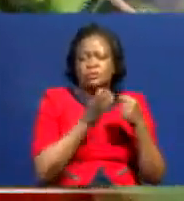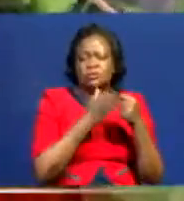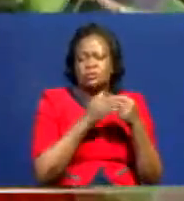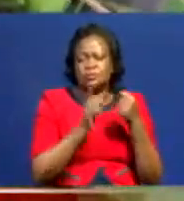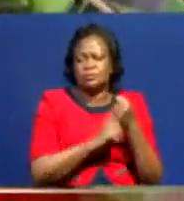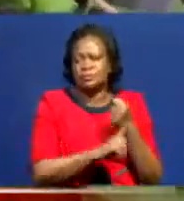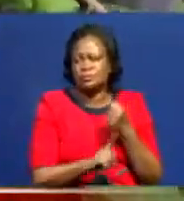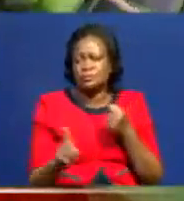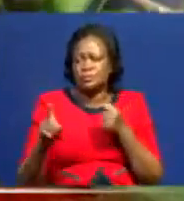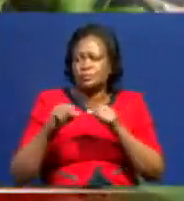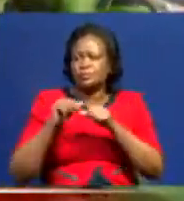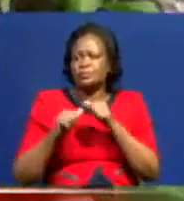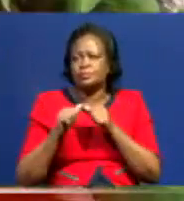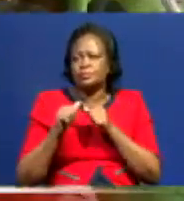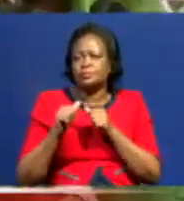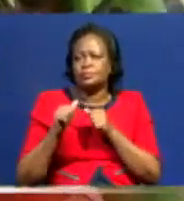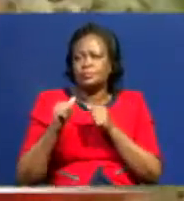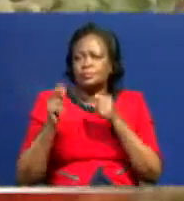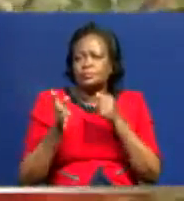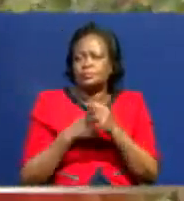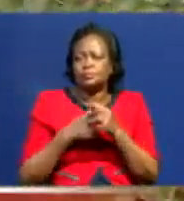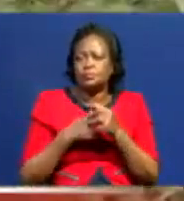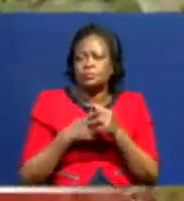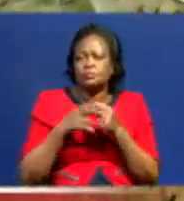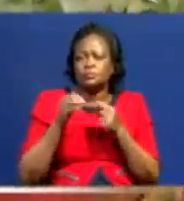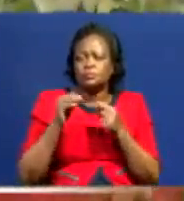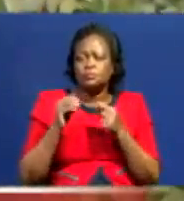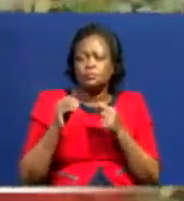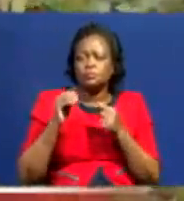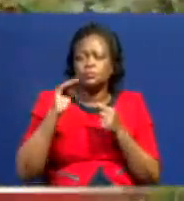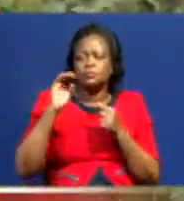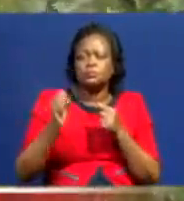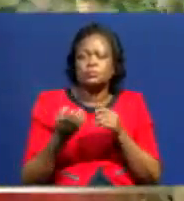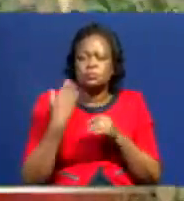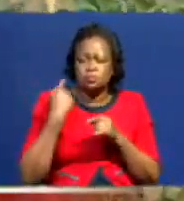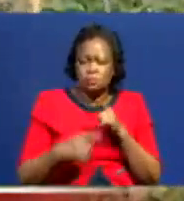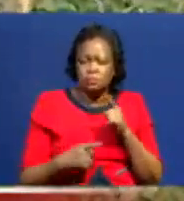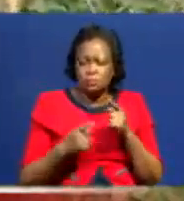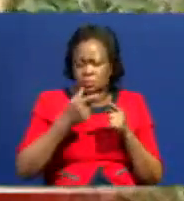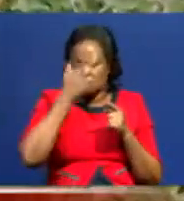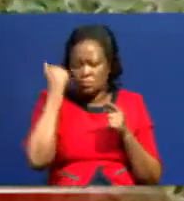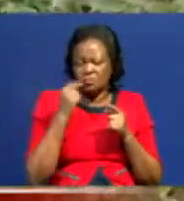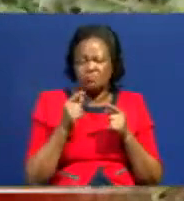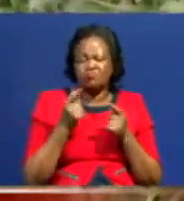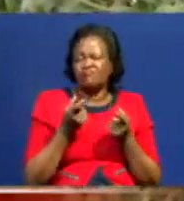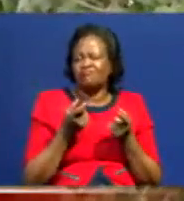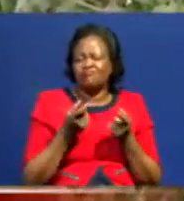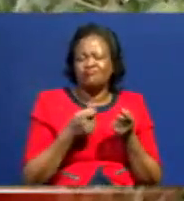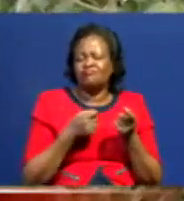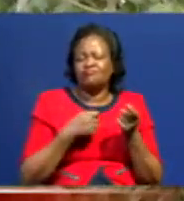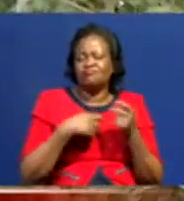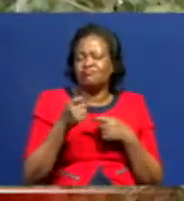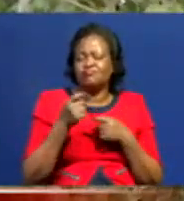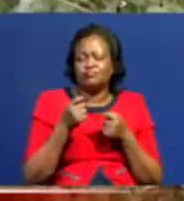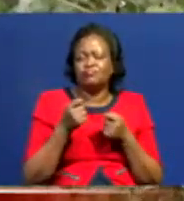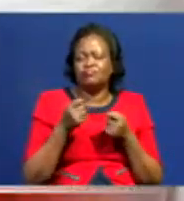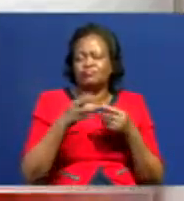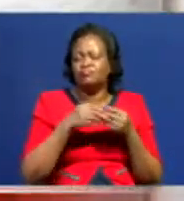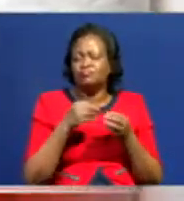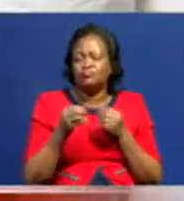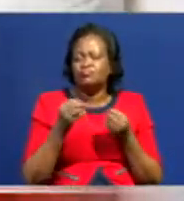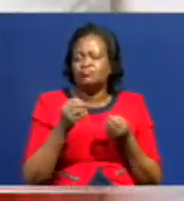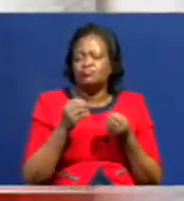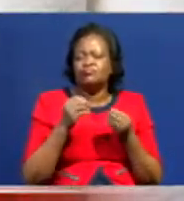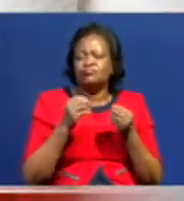1986 hadi takriban tani 700 mwaka jana. Hatua hii imetokana na bei duni ya nyuzi za pamba inayotolewa na